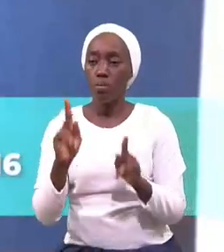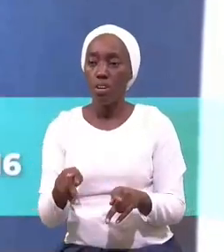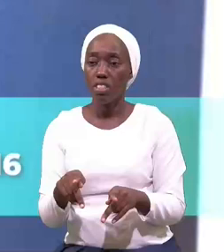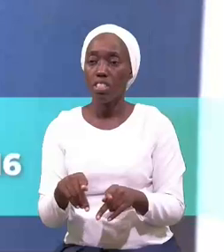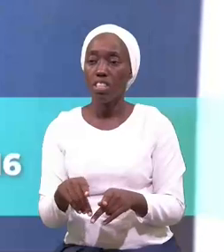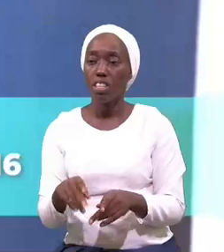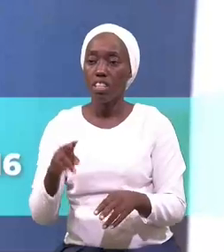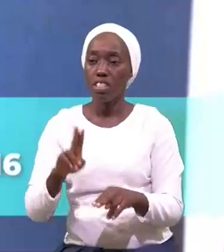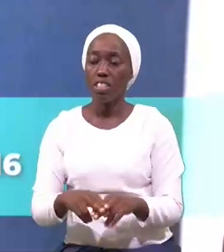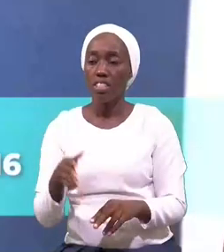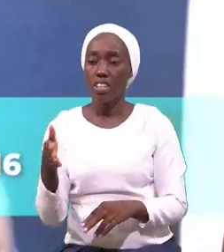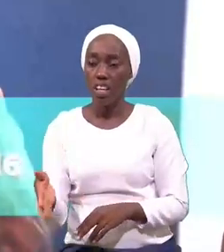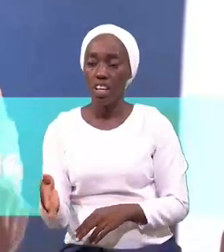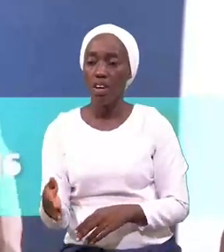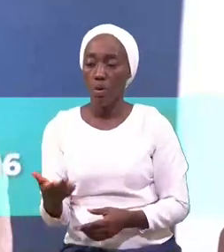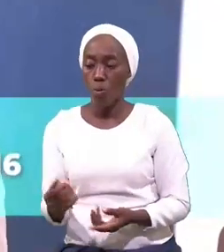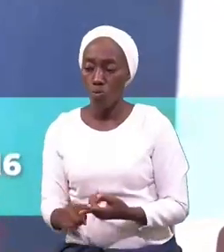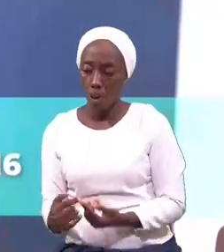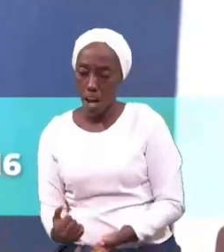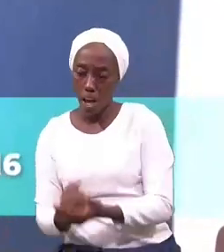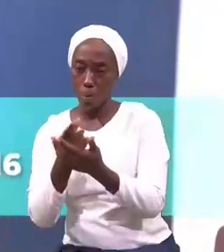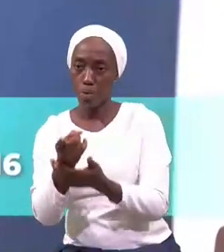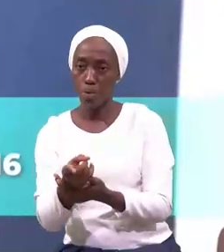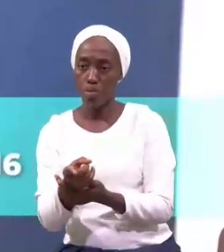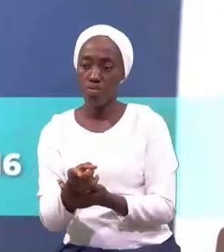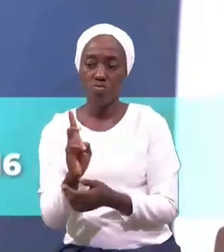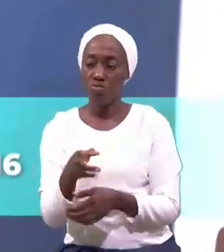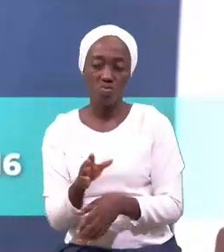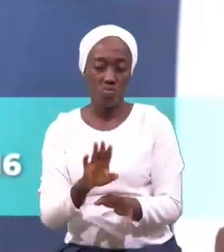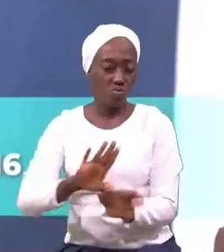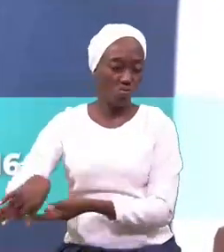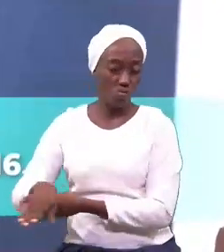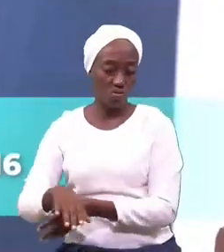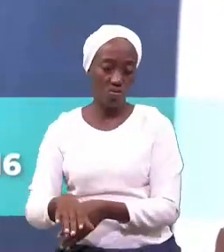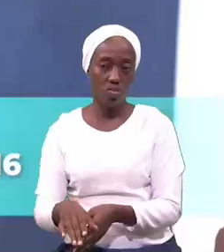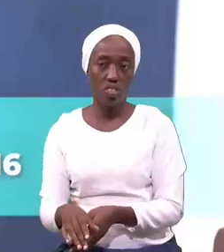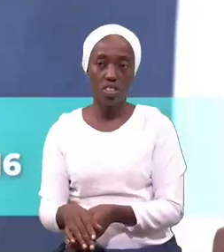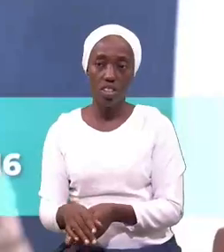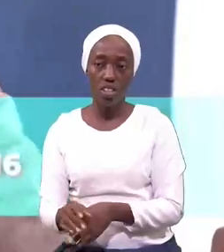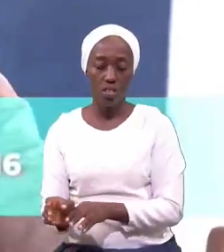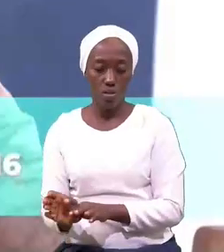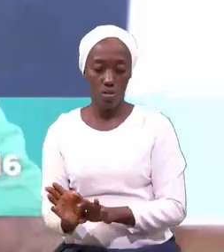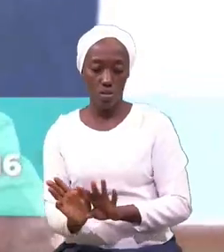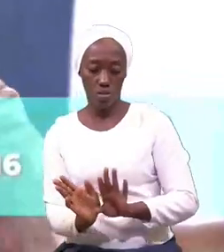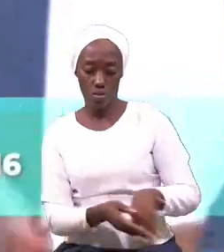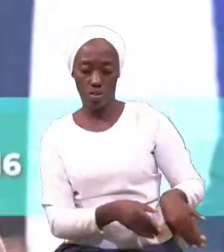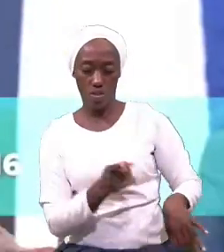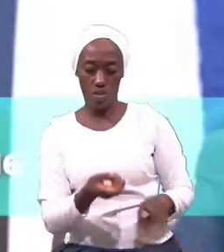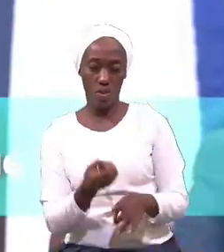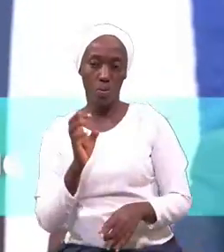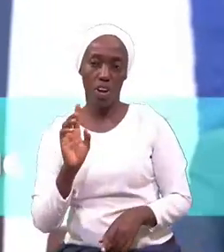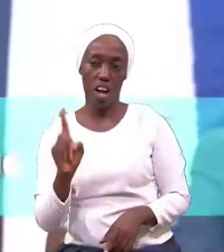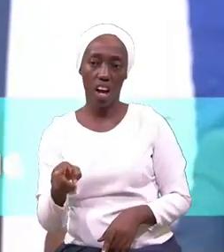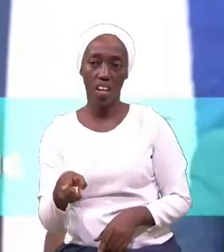La personne assise à côté veut t'aider à prendre, porter le fardeau. Maintenant, tu détournes les regards de la personne. Tu détournes les regards